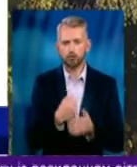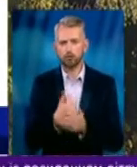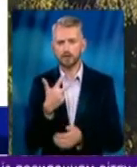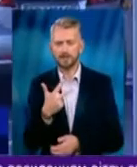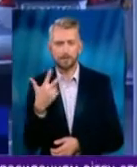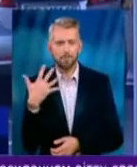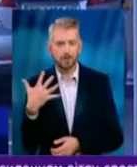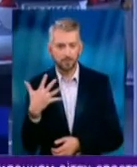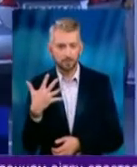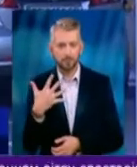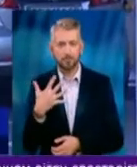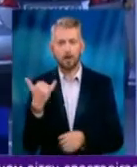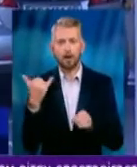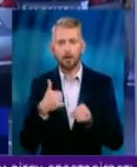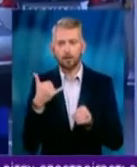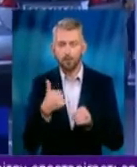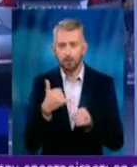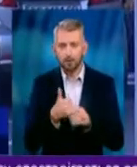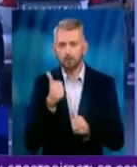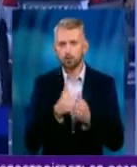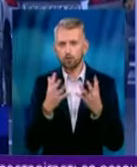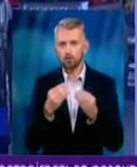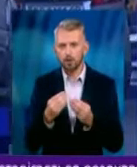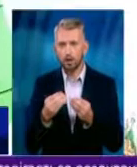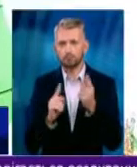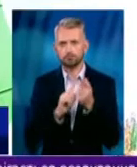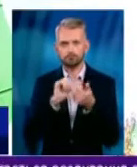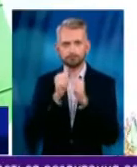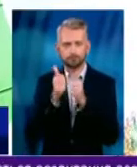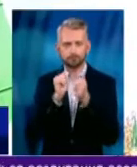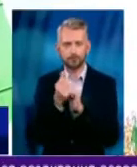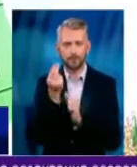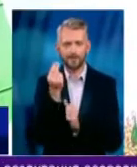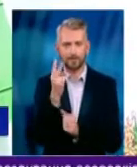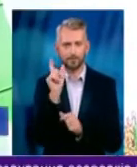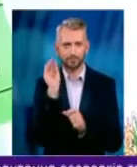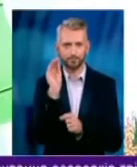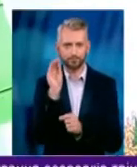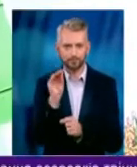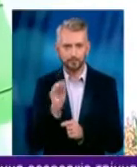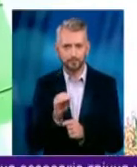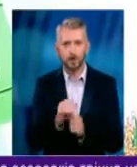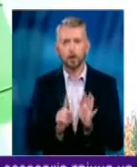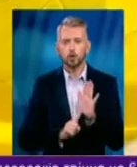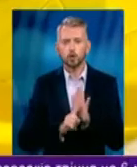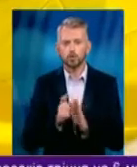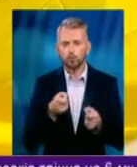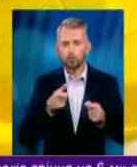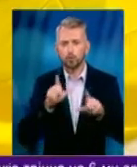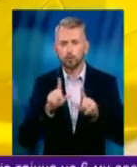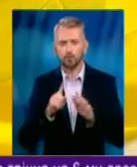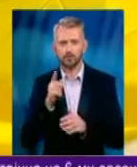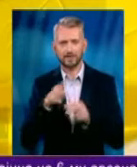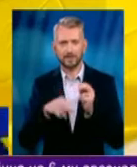35 стали АЗС. Щодня нові цінники на бензин. Зростати вартість палива почала з кінця серпня.